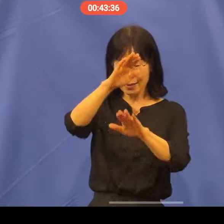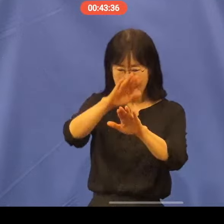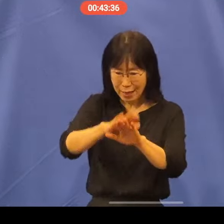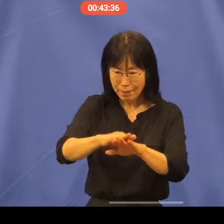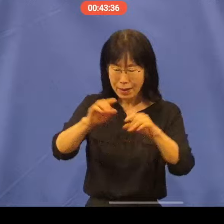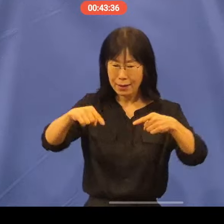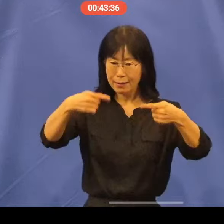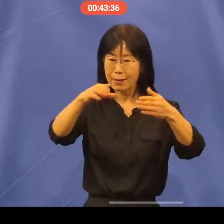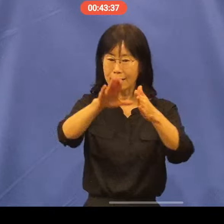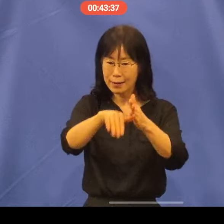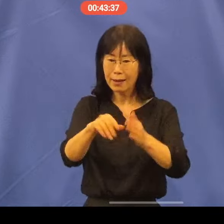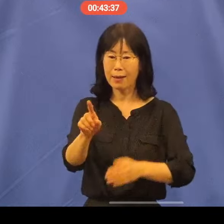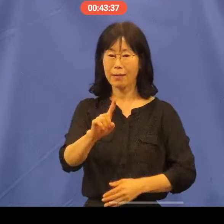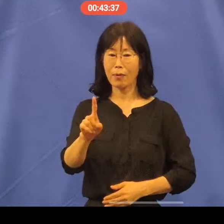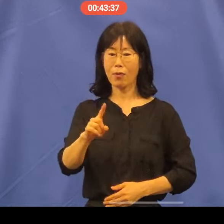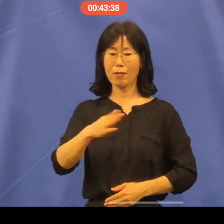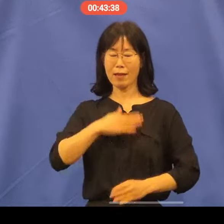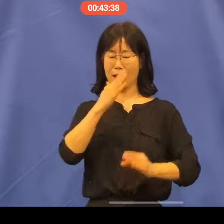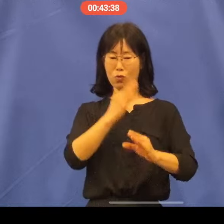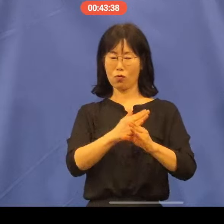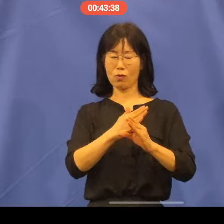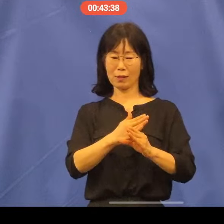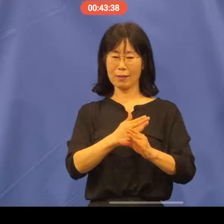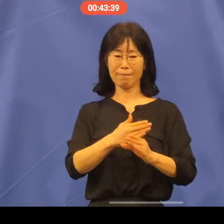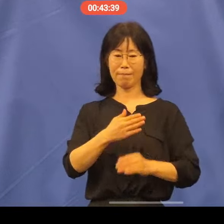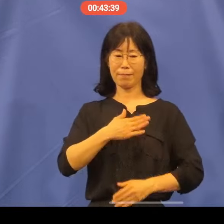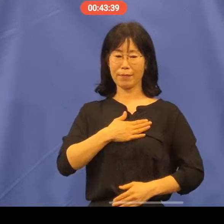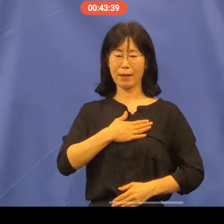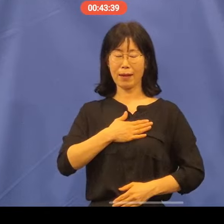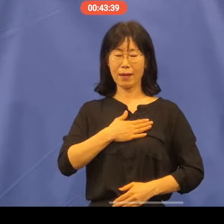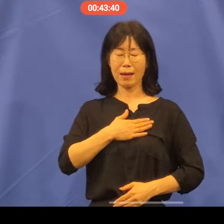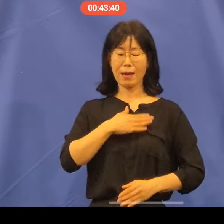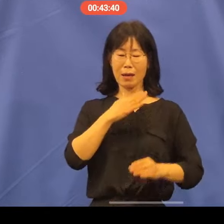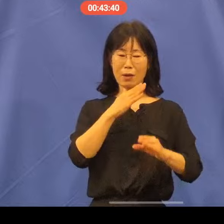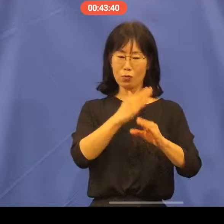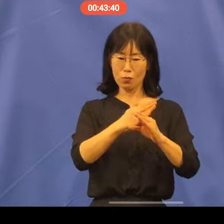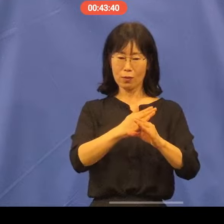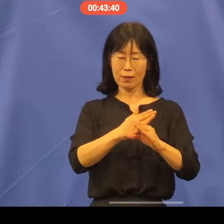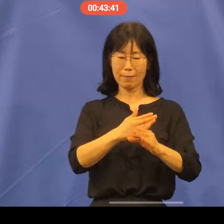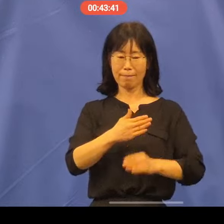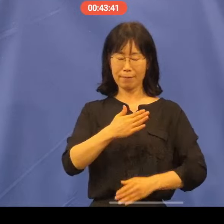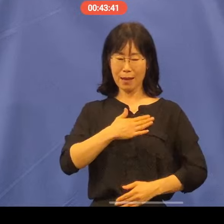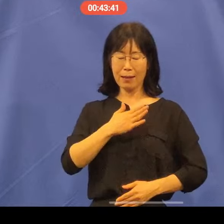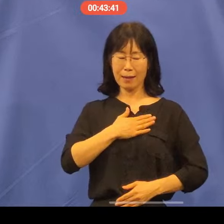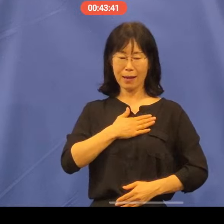중심으로 가려고 해요. 근데 예배를 드릴 때마다 끊임없이 나 중심에서 하나님 중심으로